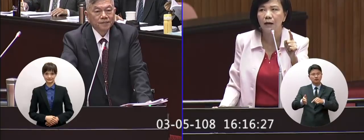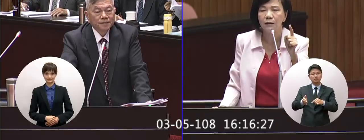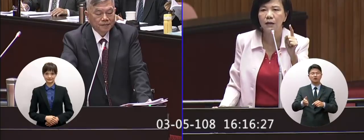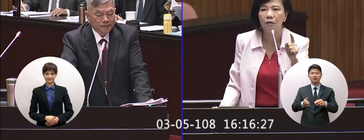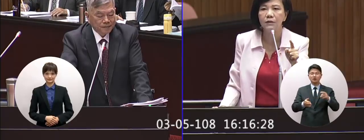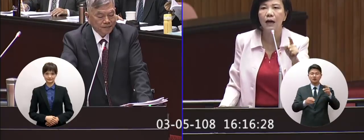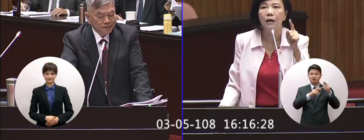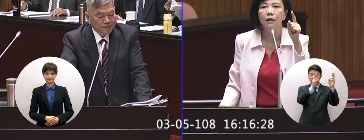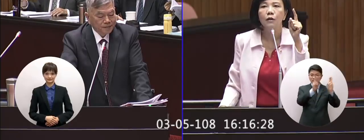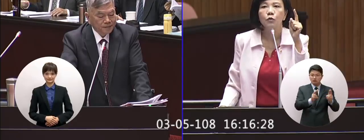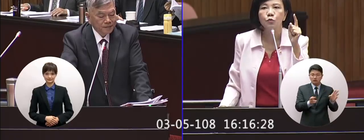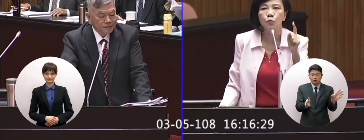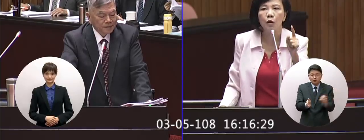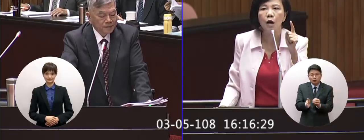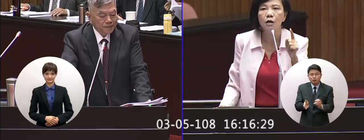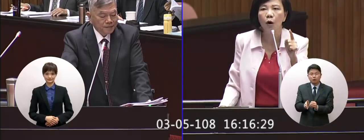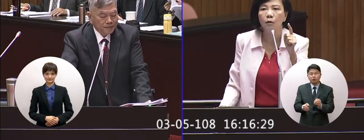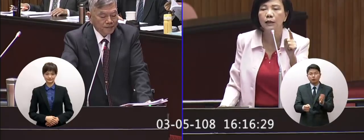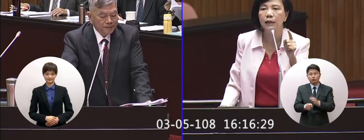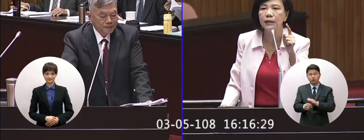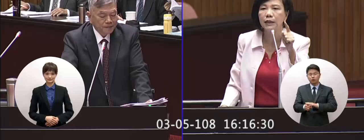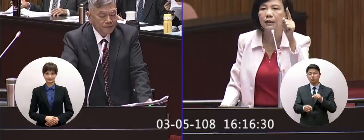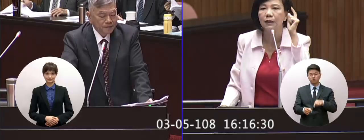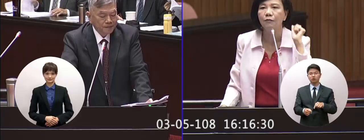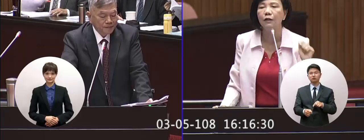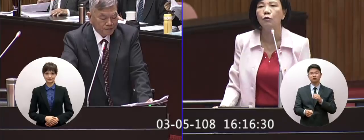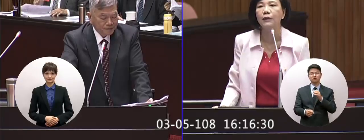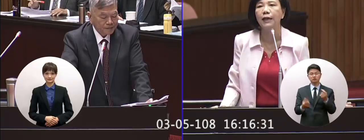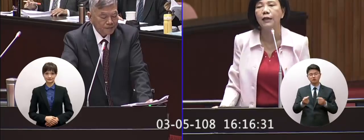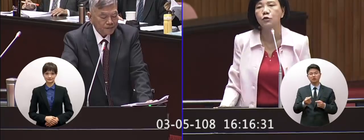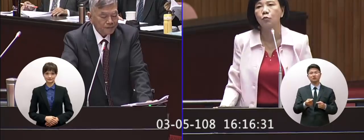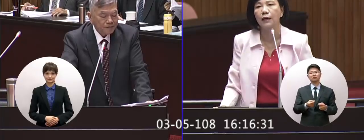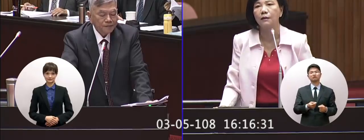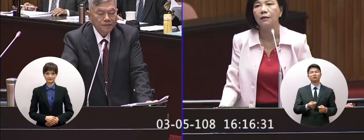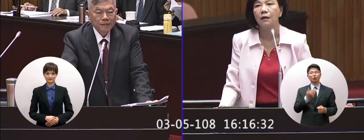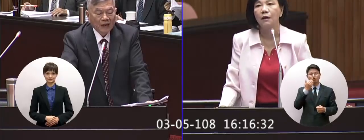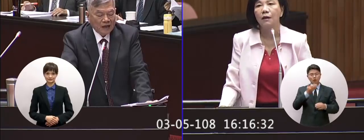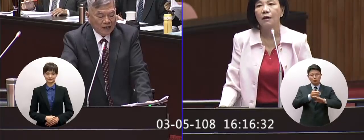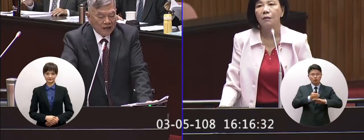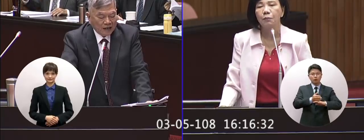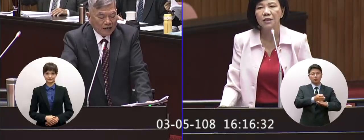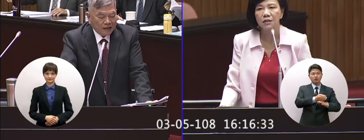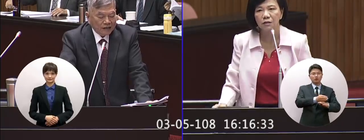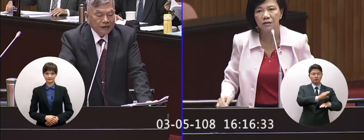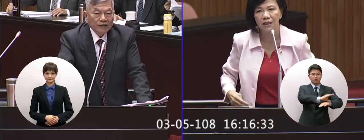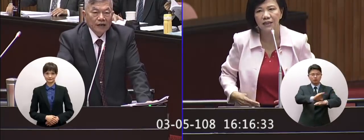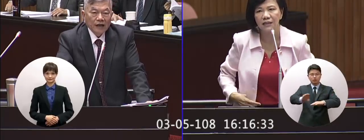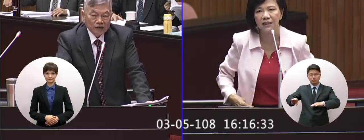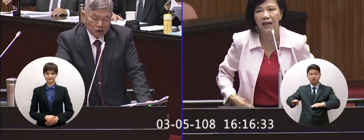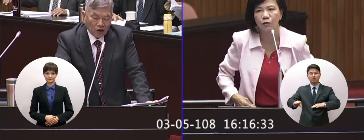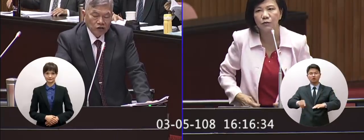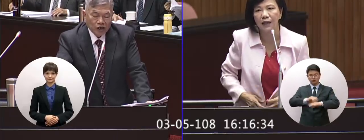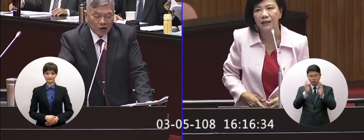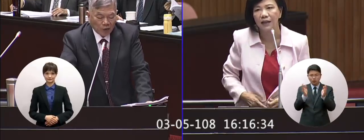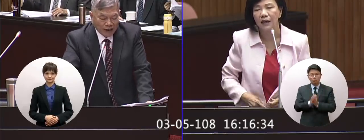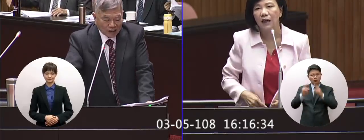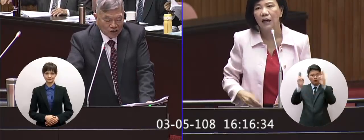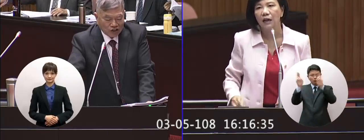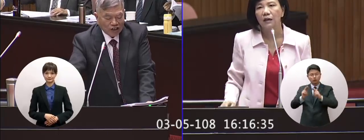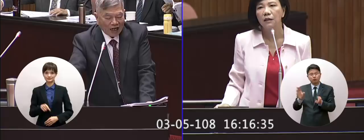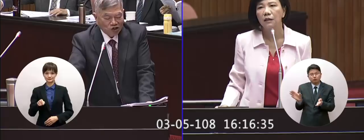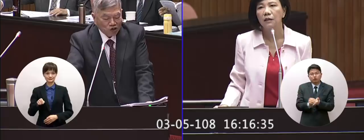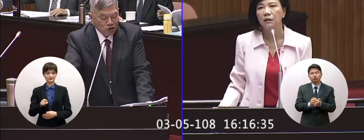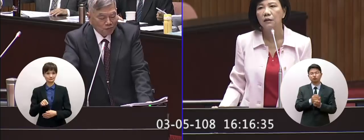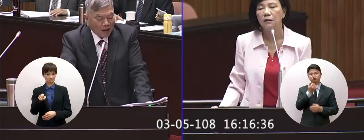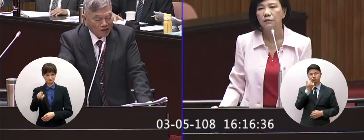地方要让所有停车的地方都应该可以充电，不是只有现在的加油站。 这个委员